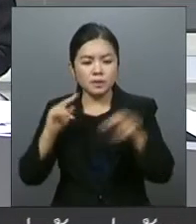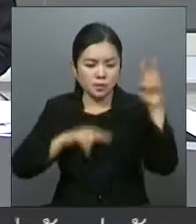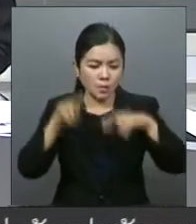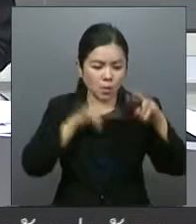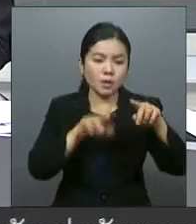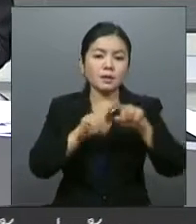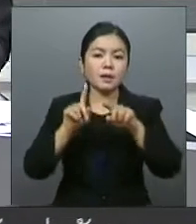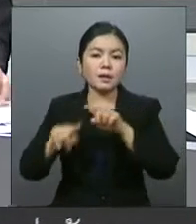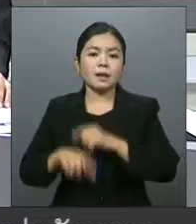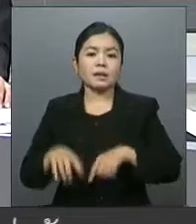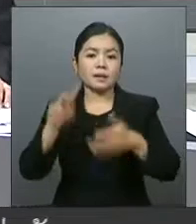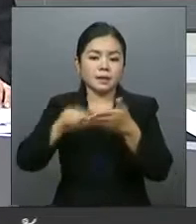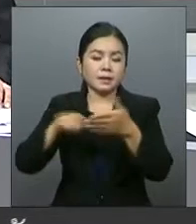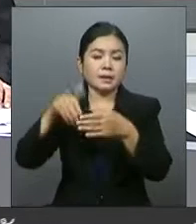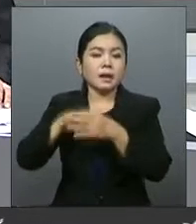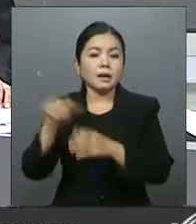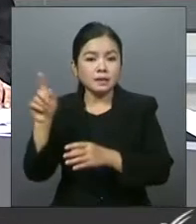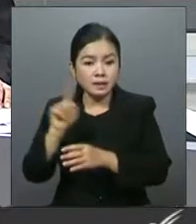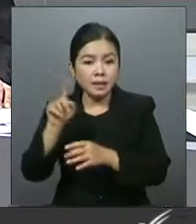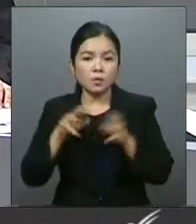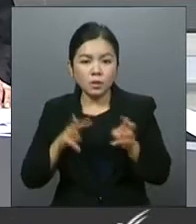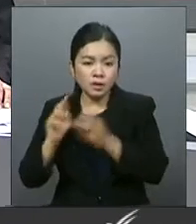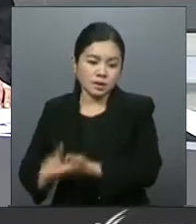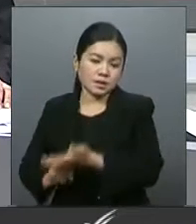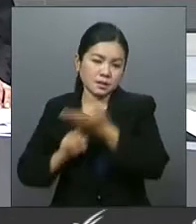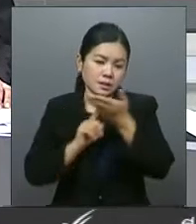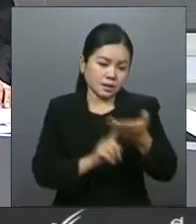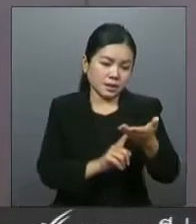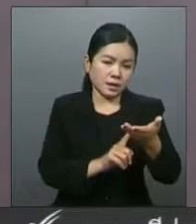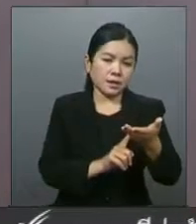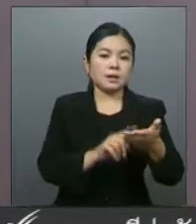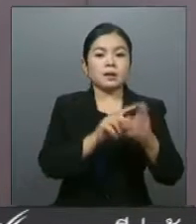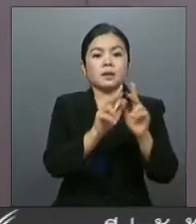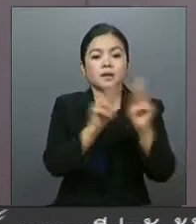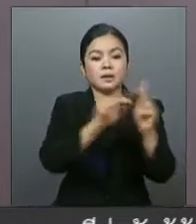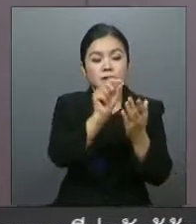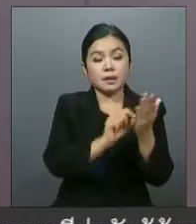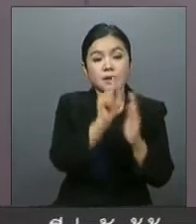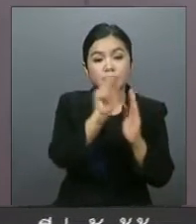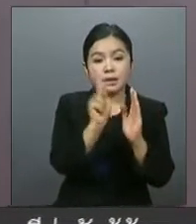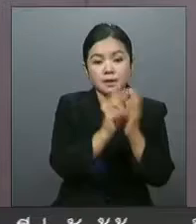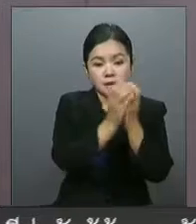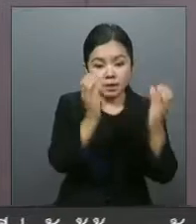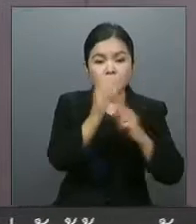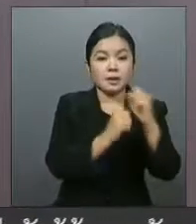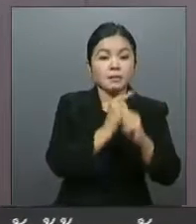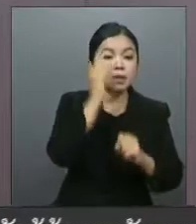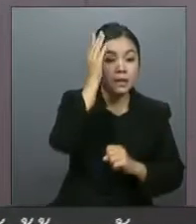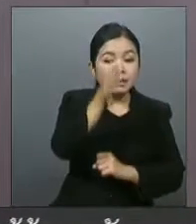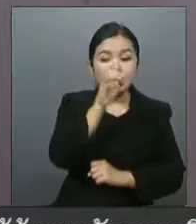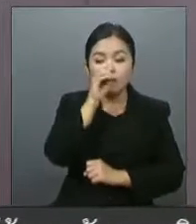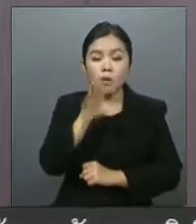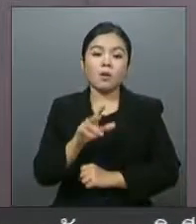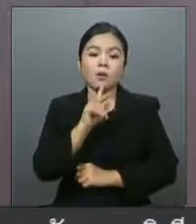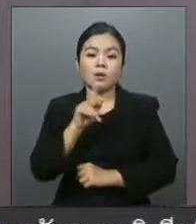สนอแนะนี้ไปยังคณะกรรมการร่างรัฐธรรมนูญค่ะในเดือนมกราคมปีหน้าพร้อมชี้แจงกกต.นั้นไม่เคยใช้จ่ายเงินกองทุนเพื่อ